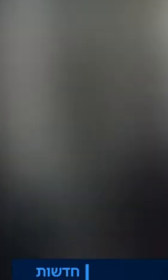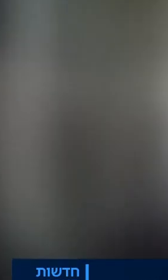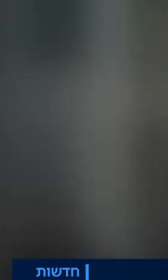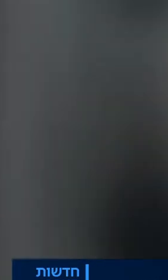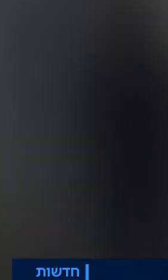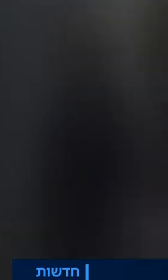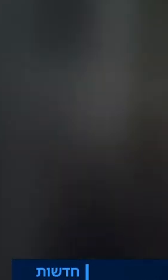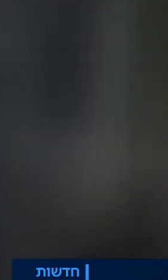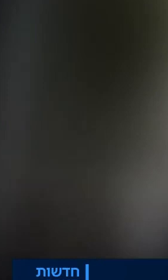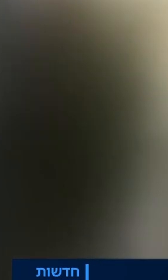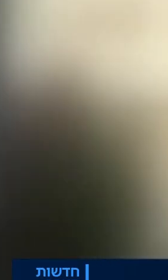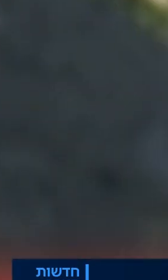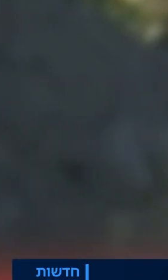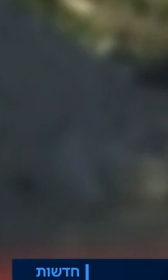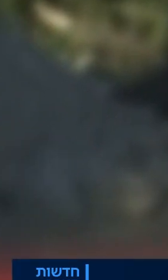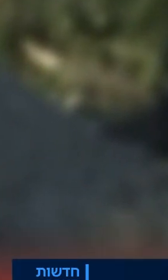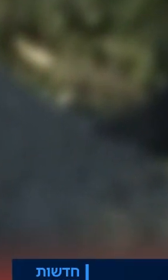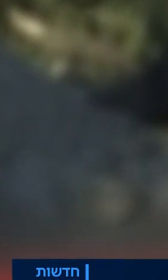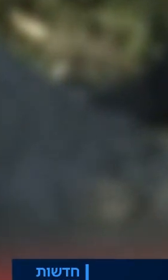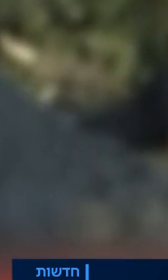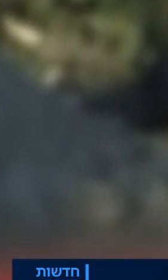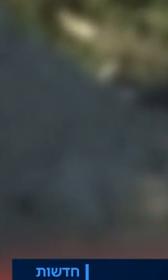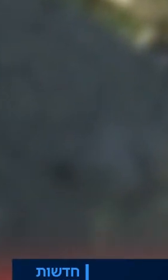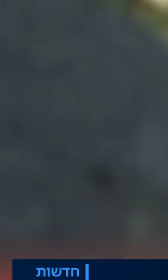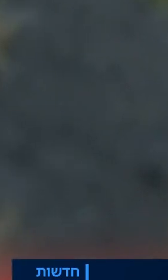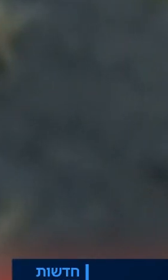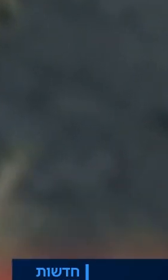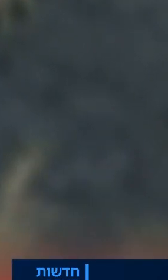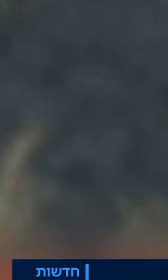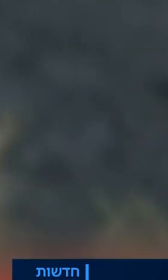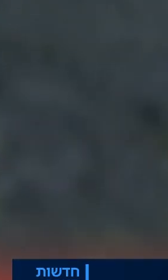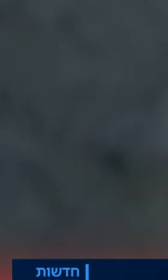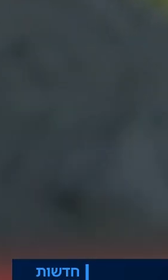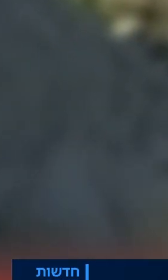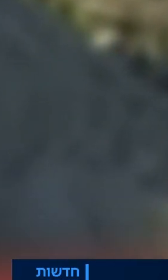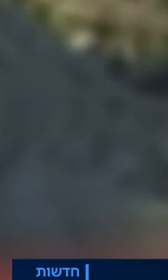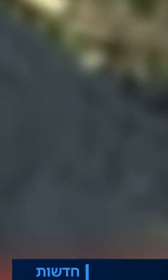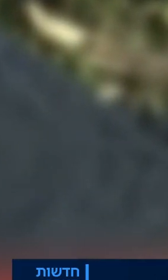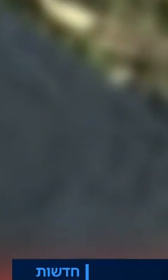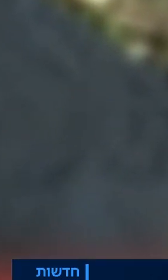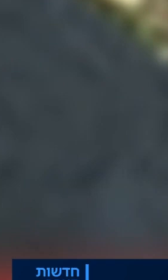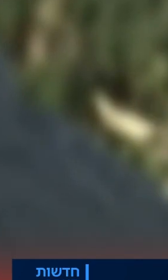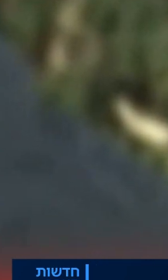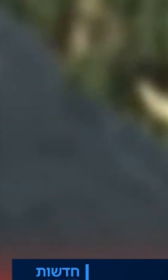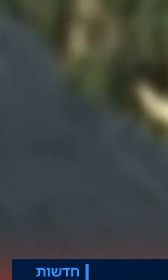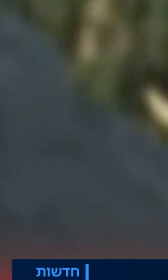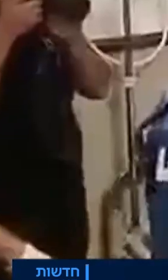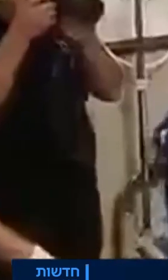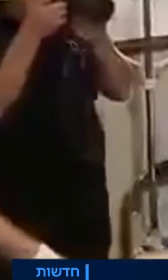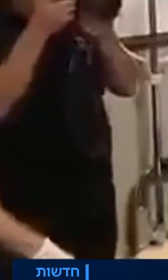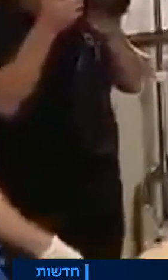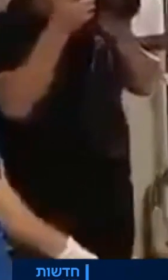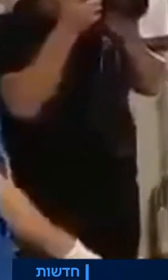המבוצע לעברה. לא כבשגרה, הפעם נפגעה ונהרגה במהלך חילופי האש עיתונאית שהגיעה לסקר את